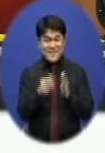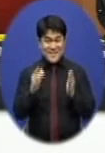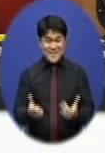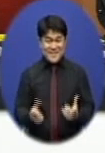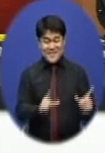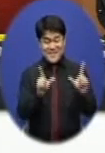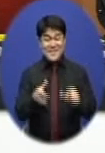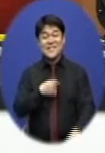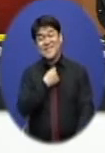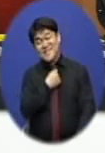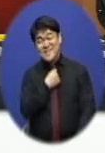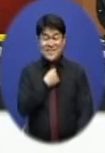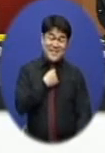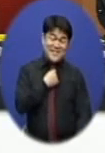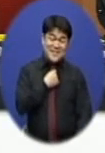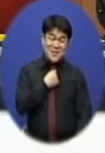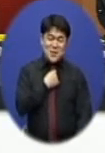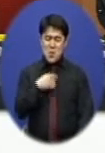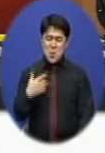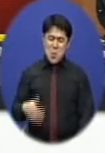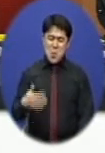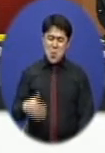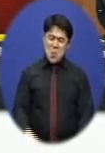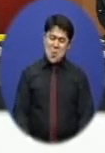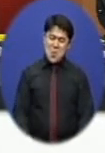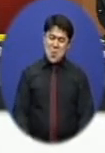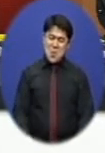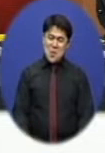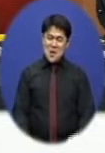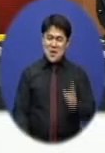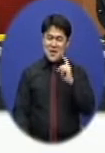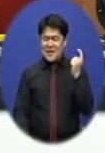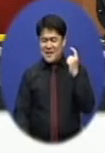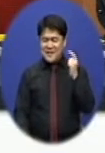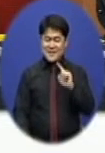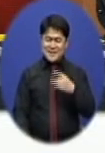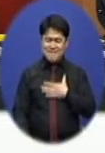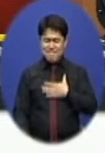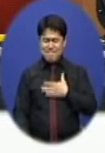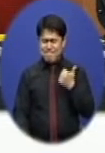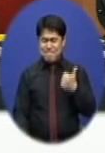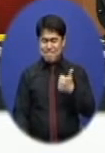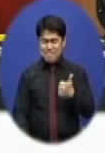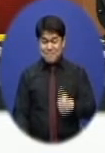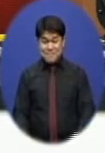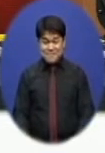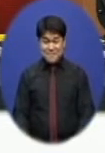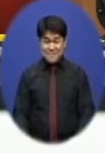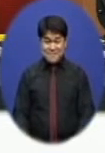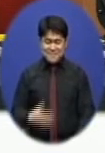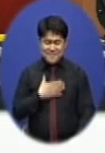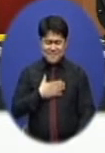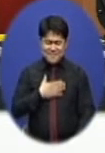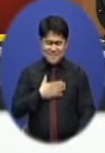한평생을 살아갈래. 아, 노래를 들으면 들을수록 감칠맛 나고 네. 아주 감성